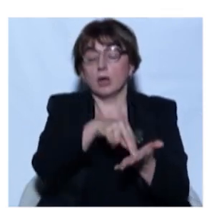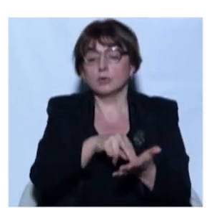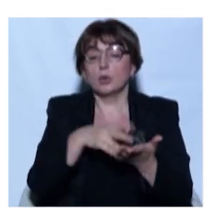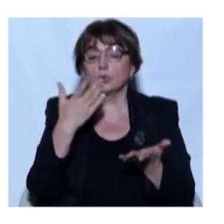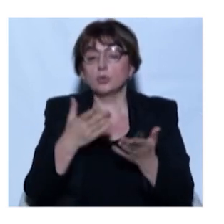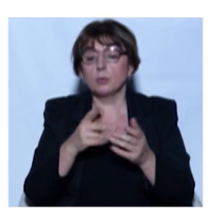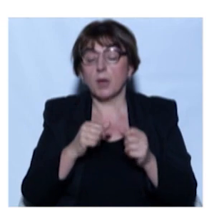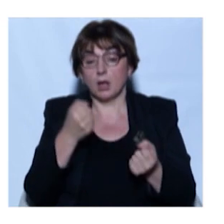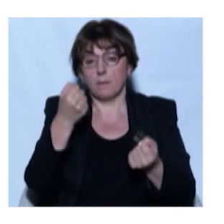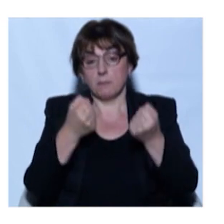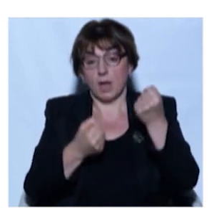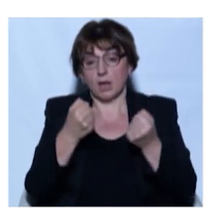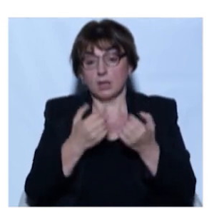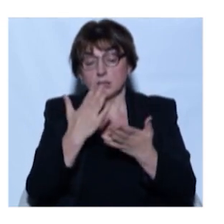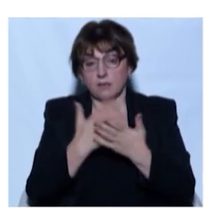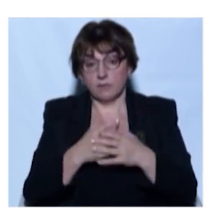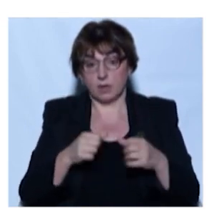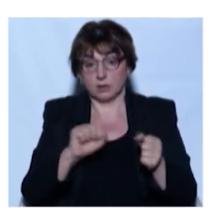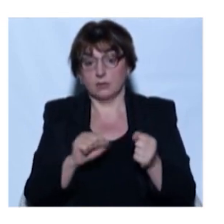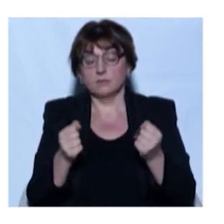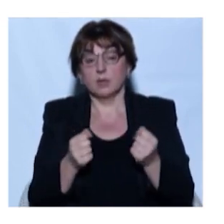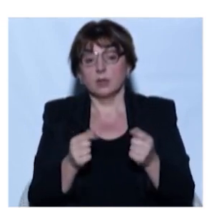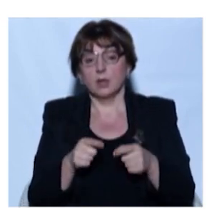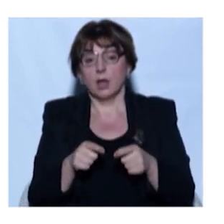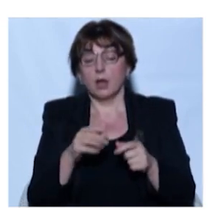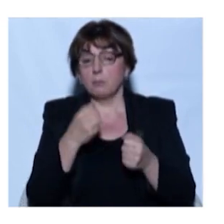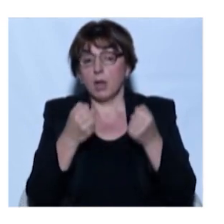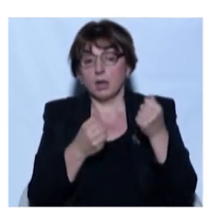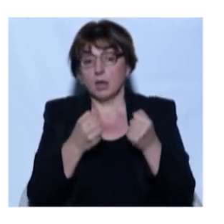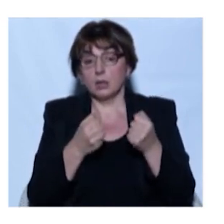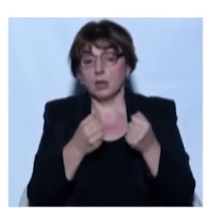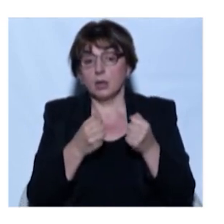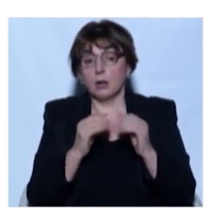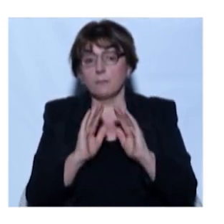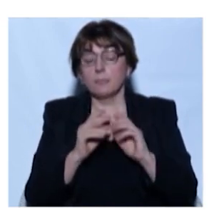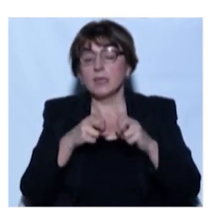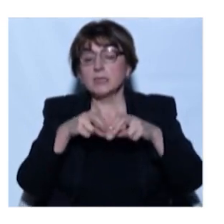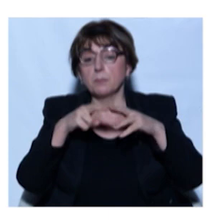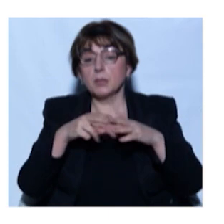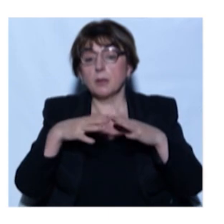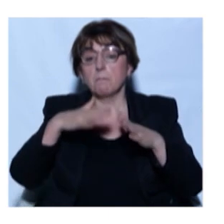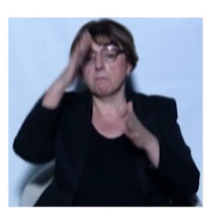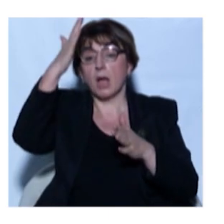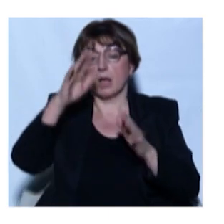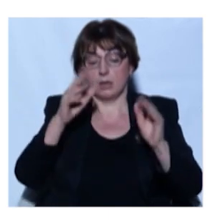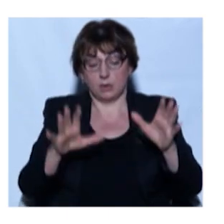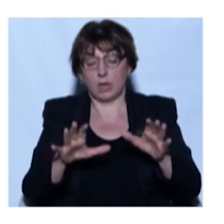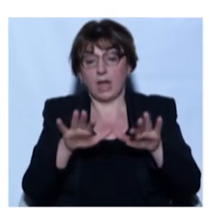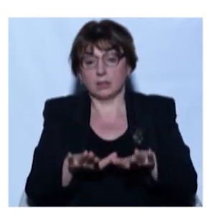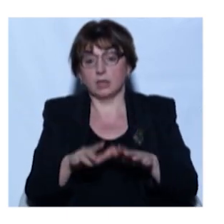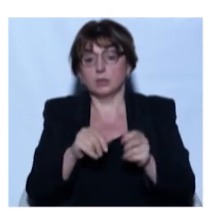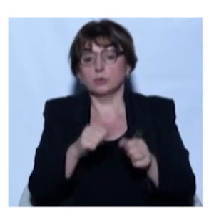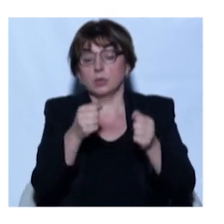თუ საჭესთან ან მანქანაში აღმოჩნდი, მანქანა მაღალი ობიექტების მოშორებით უნდა